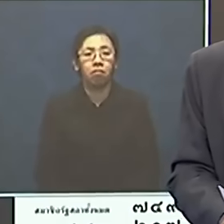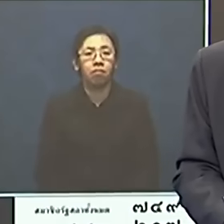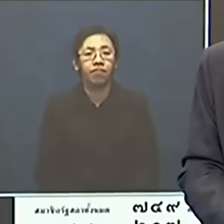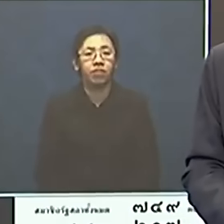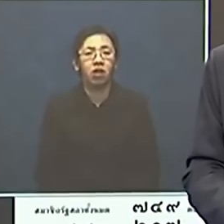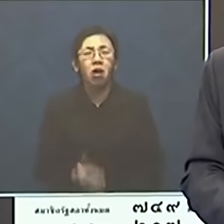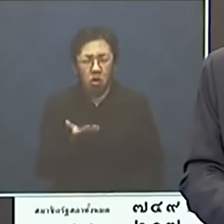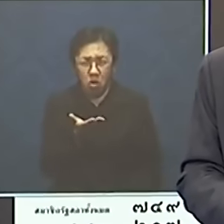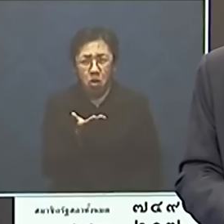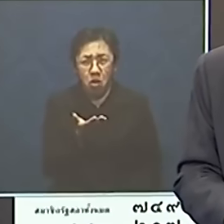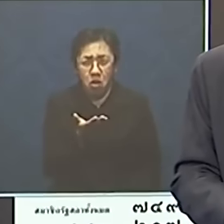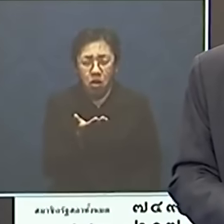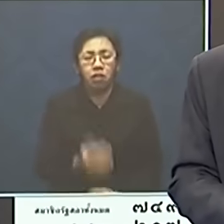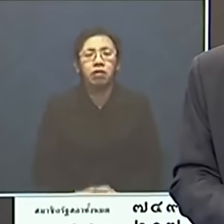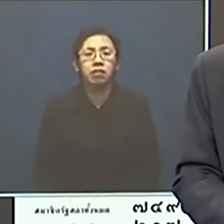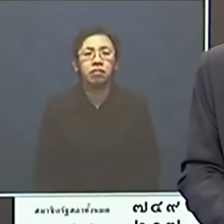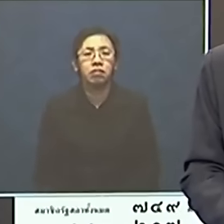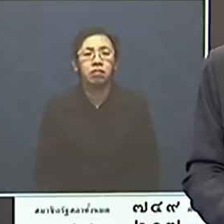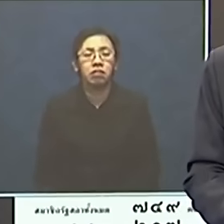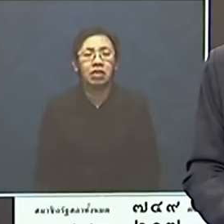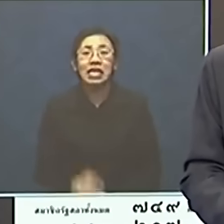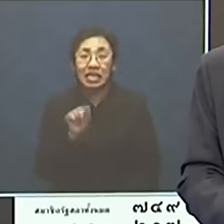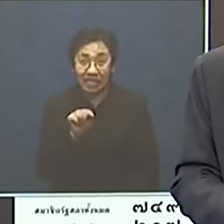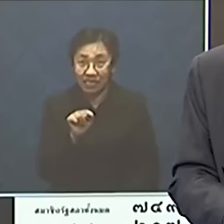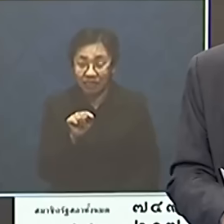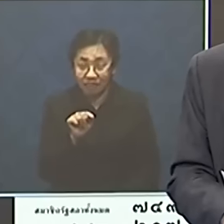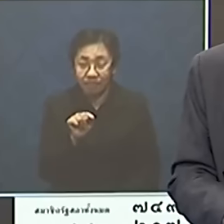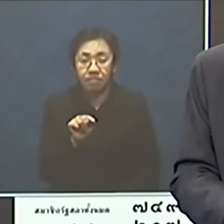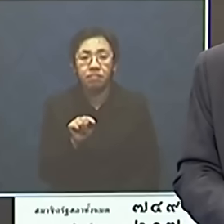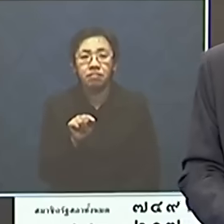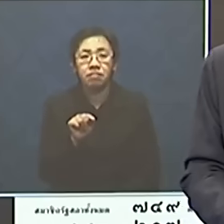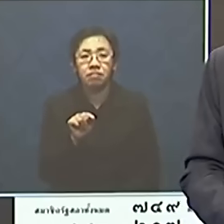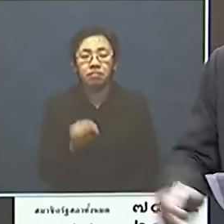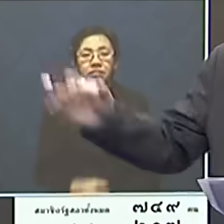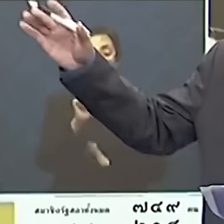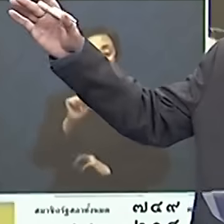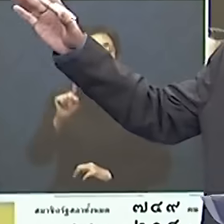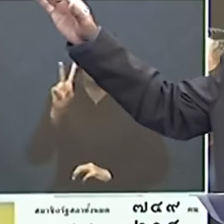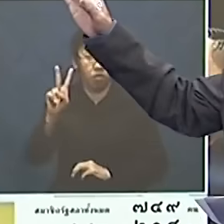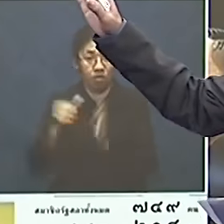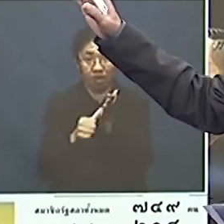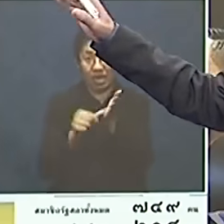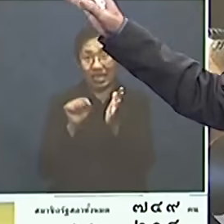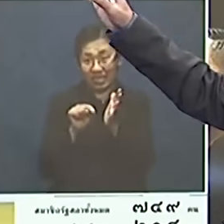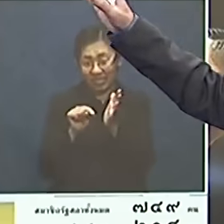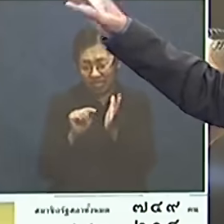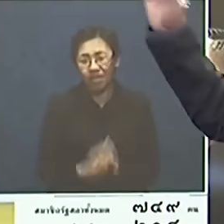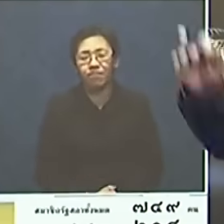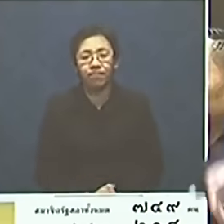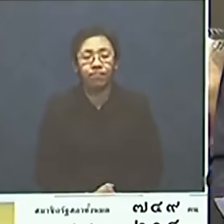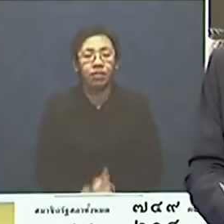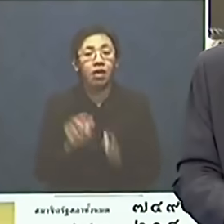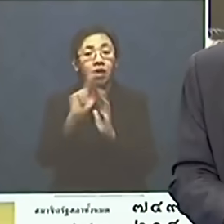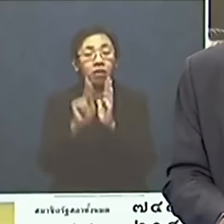แล้วก็แสดงออกนะครับในการบวชเมื่อวันที่ 13กรกฎาคมและก็ยังแสดงออกนะครับในผลการ